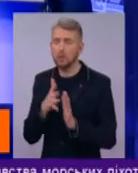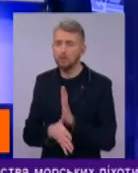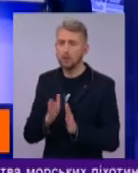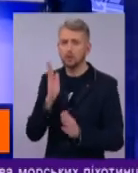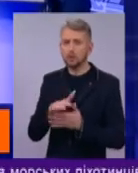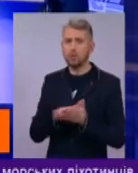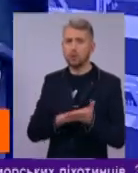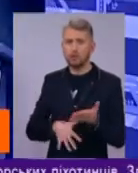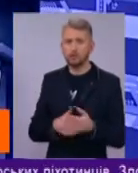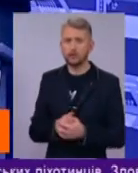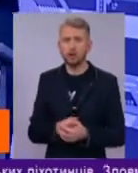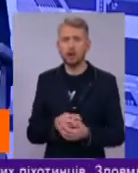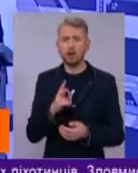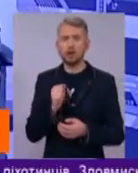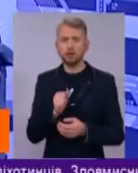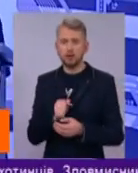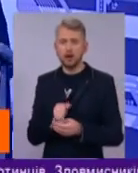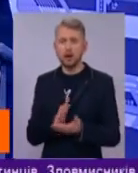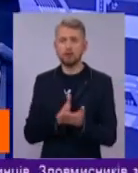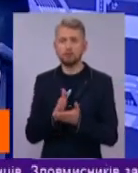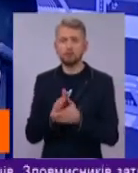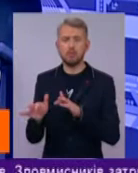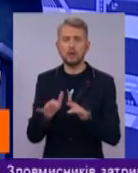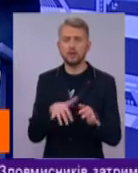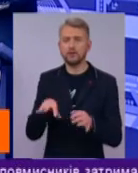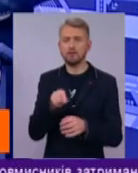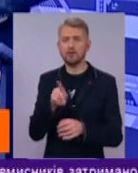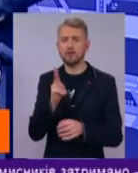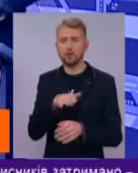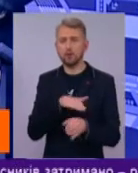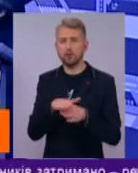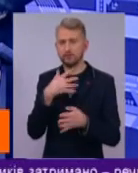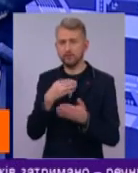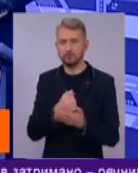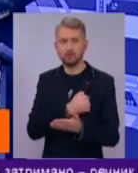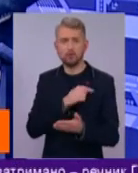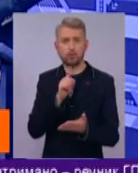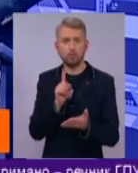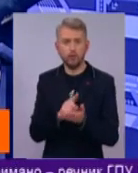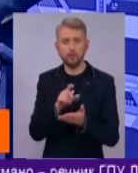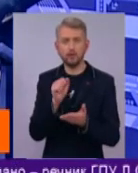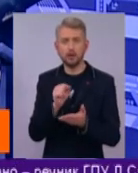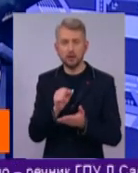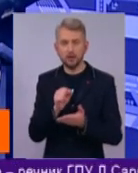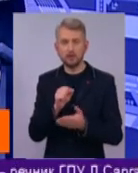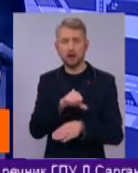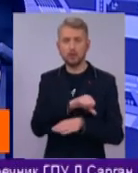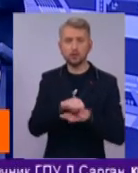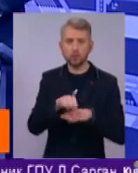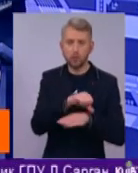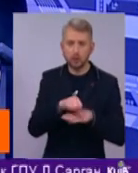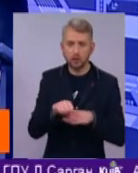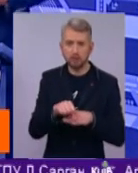Будемо продовжувати. Власне, на панахиді за усіма тими, хто виконував свій військовий обов'язок за кордонами